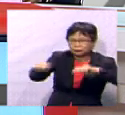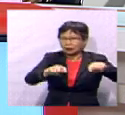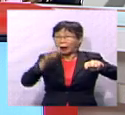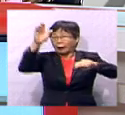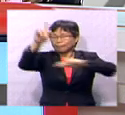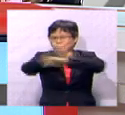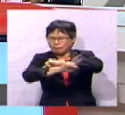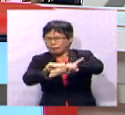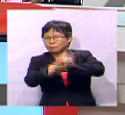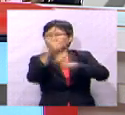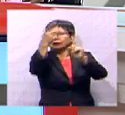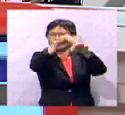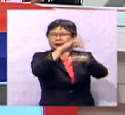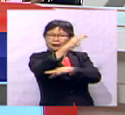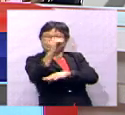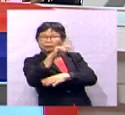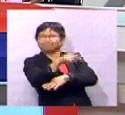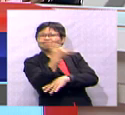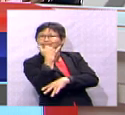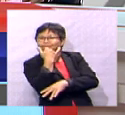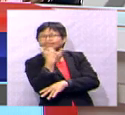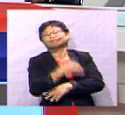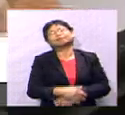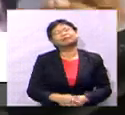bakal diambil kepada syarikat yang bersalah.